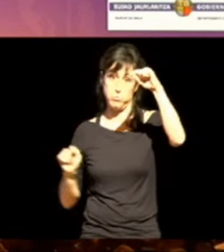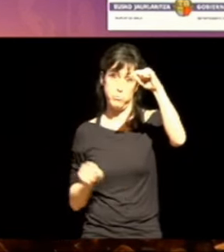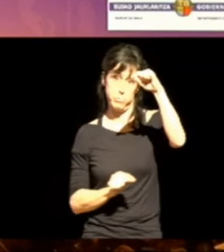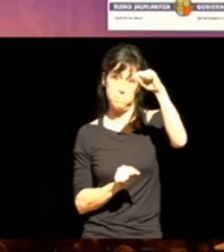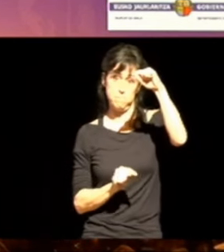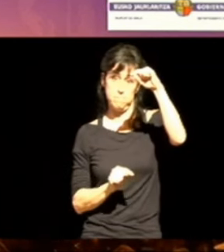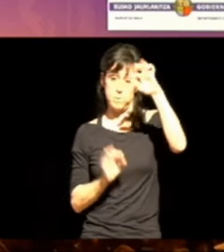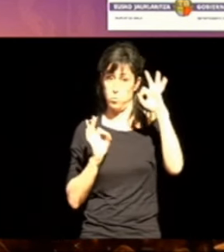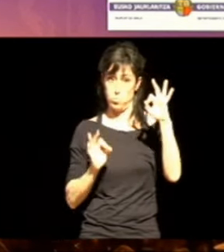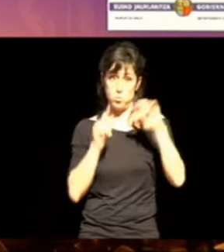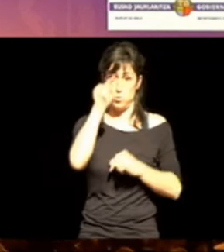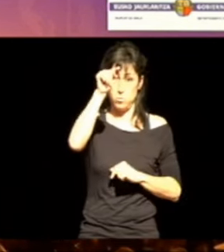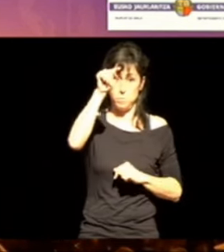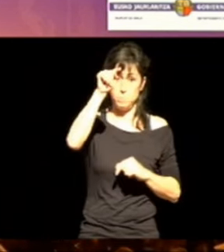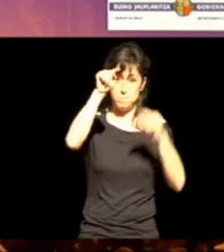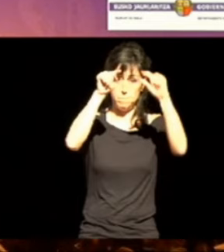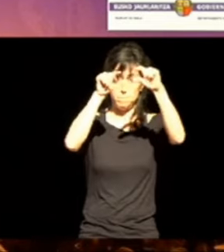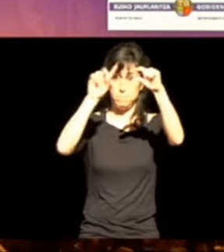Justu goian eta